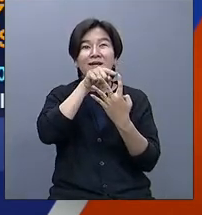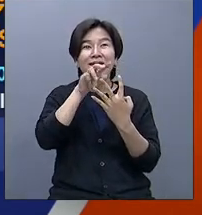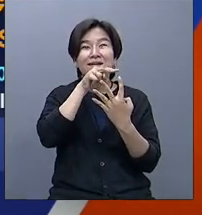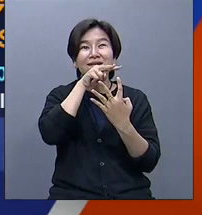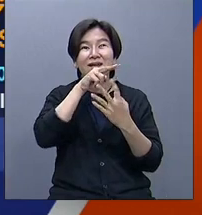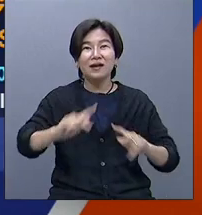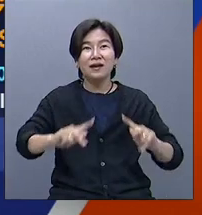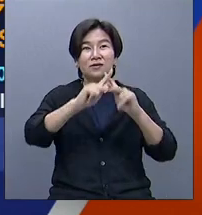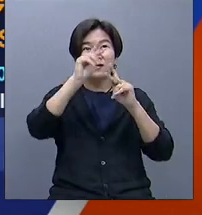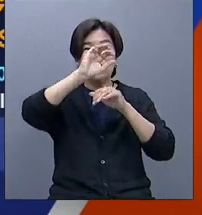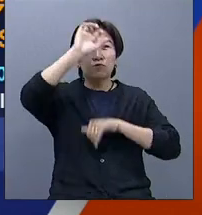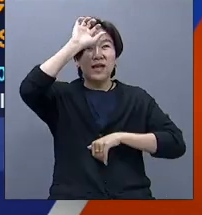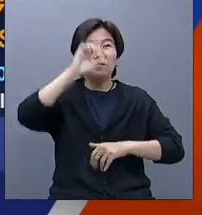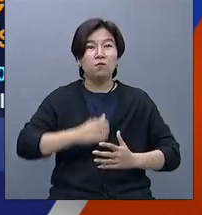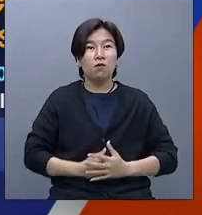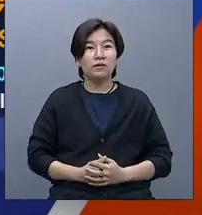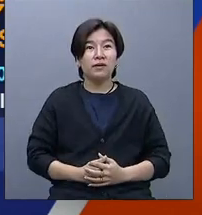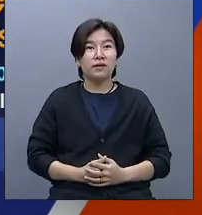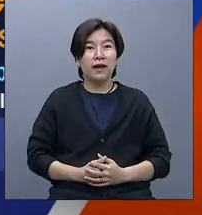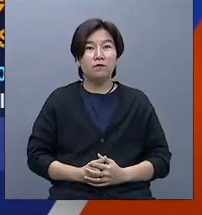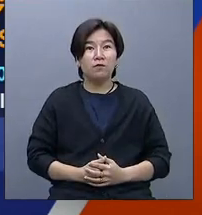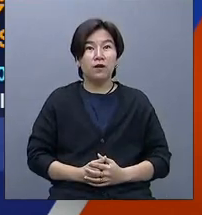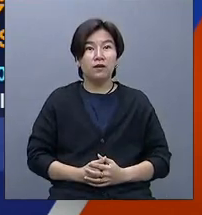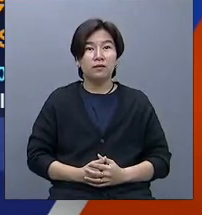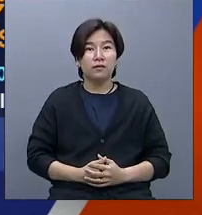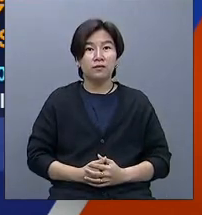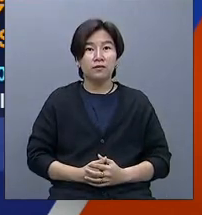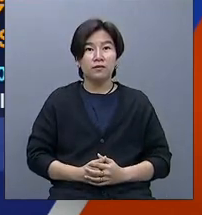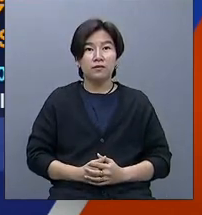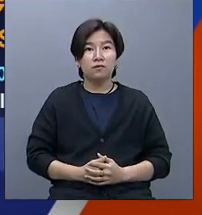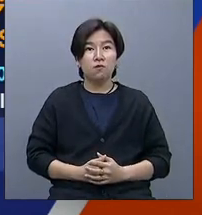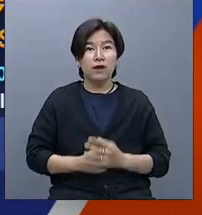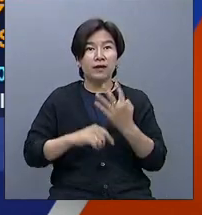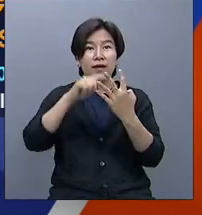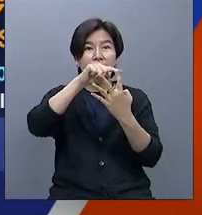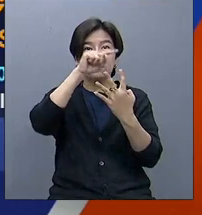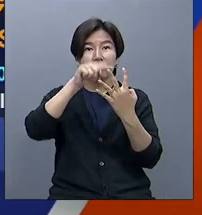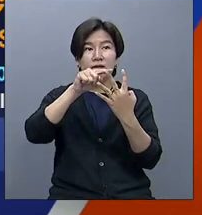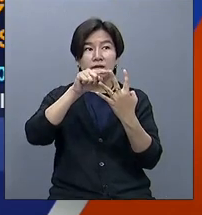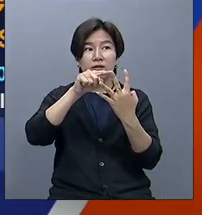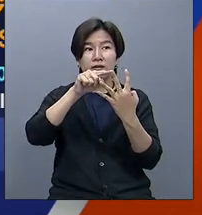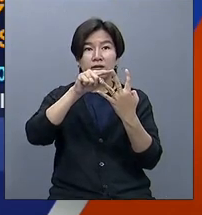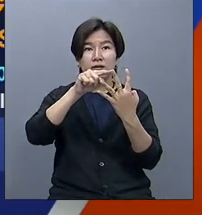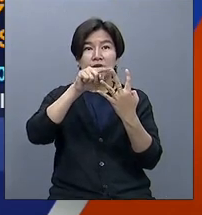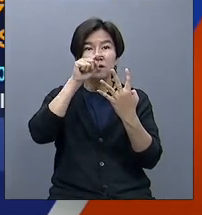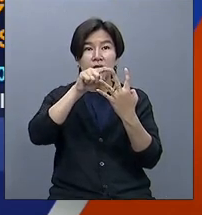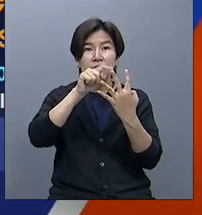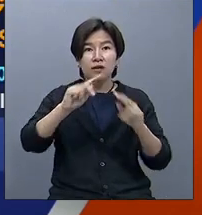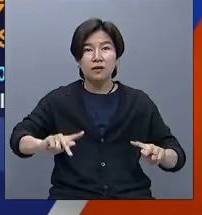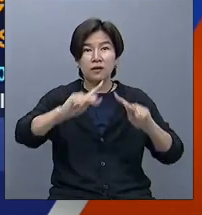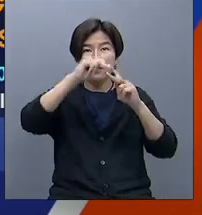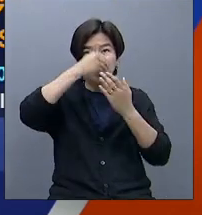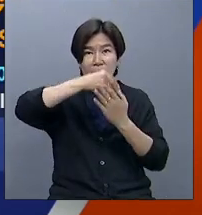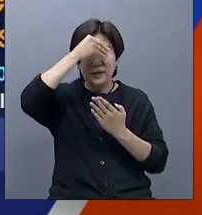ด้วยส่วนพลตำรวจเอกเพิ่มพูนชิดชอบน้องชายของนายเนวินจะเป็นรัฐมนตรีว่าการกระทรวงศึกษาธิการนาย